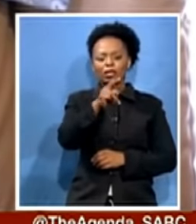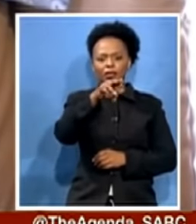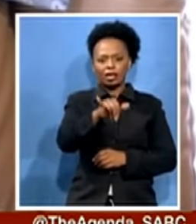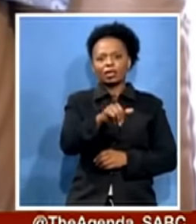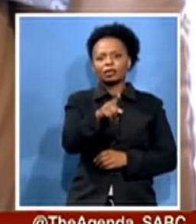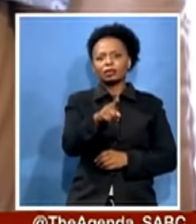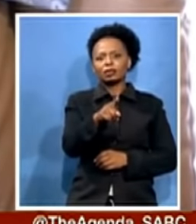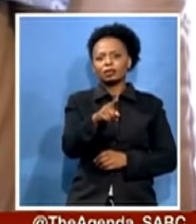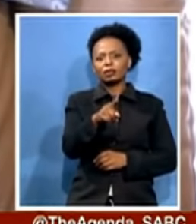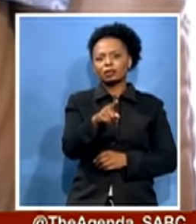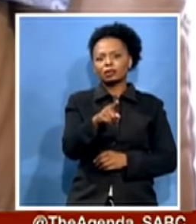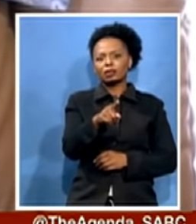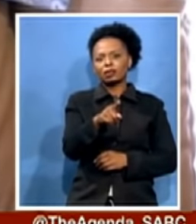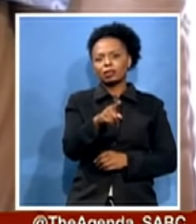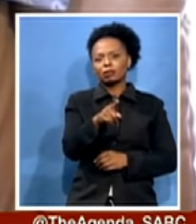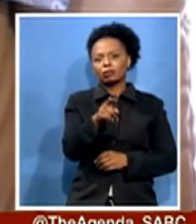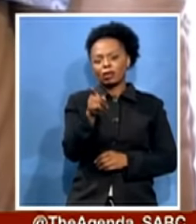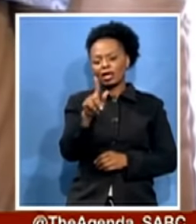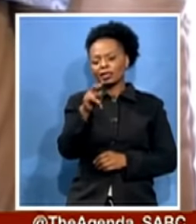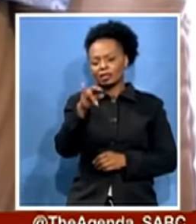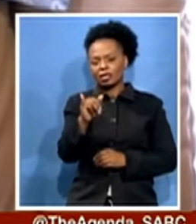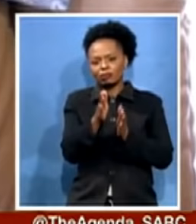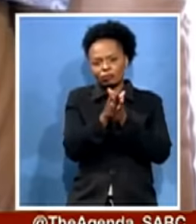akafonele umndeni e-South Africa.